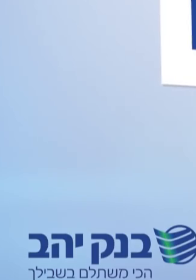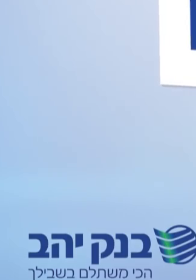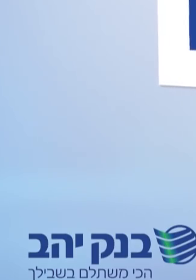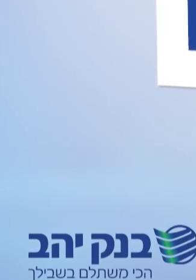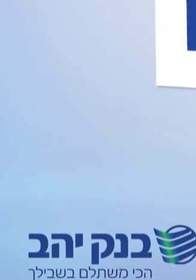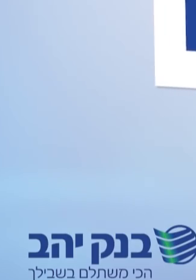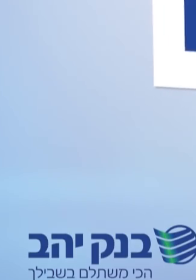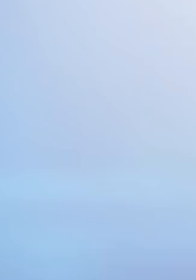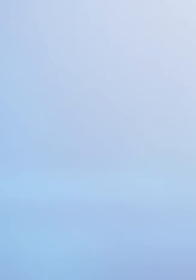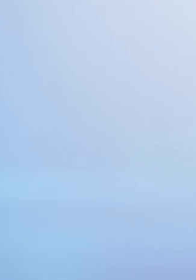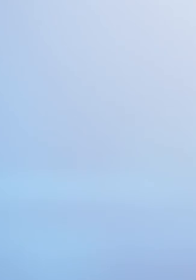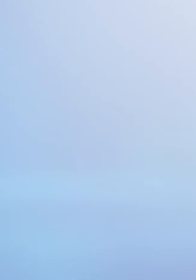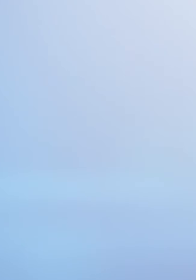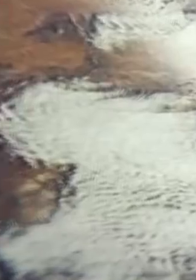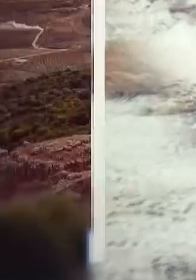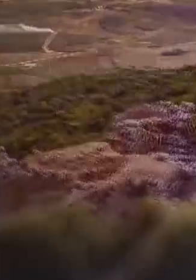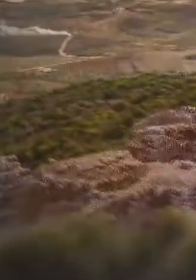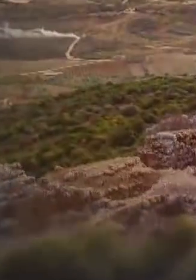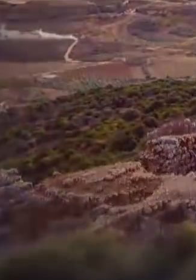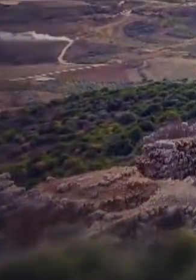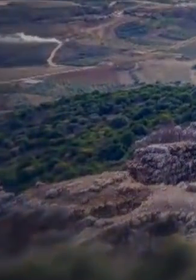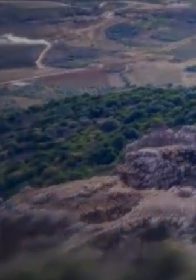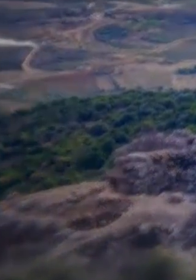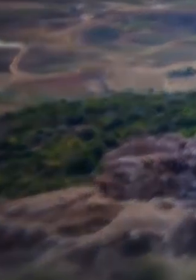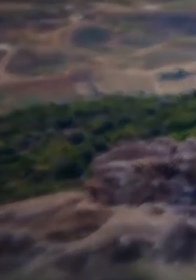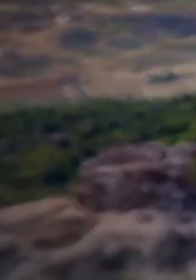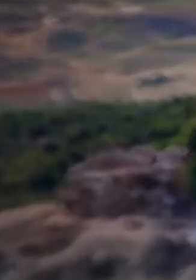גם בסניפים וגם בדיגיטל. בנק יהב.